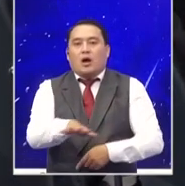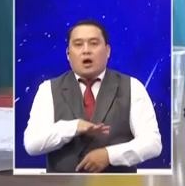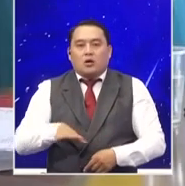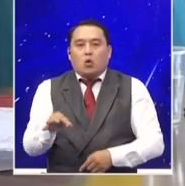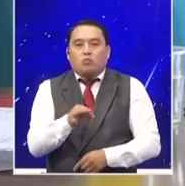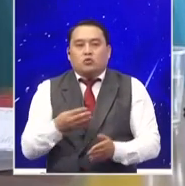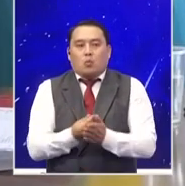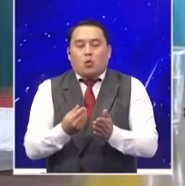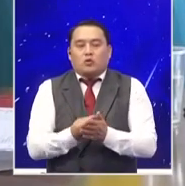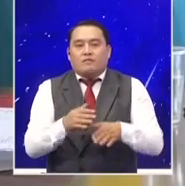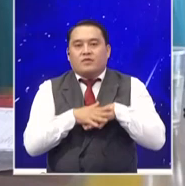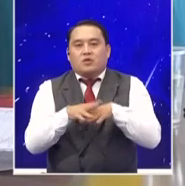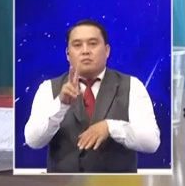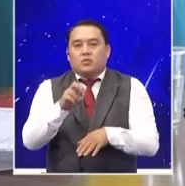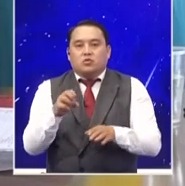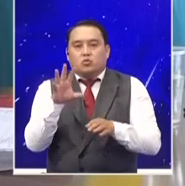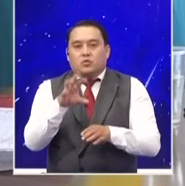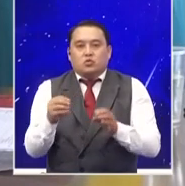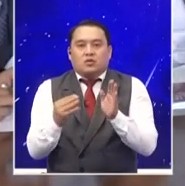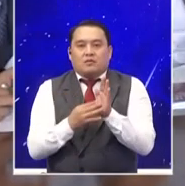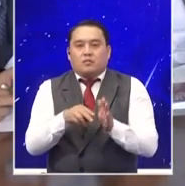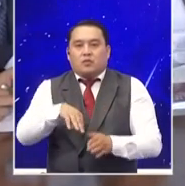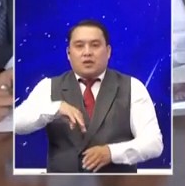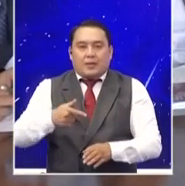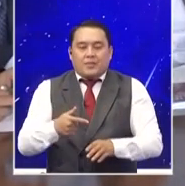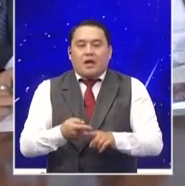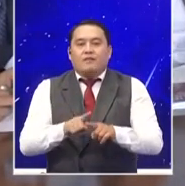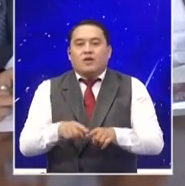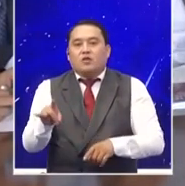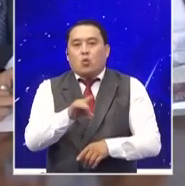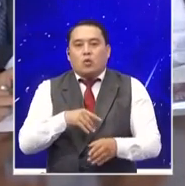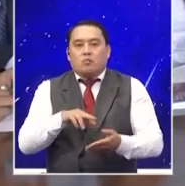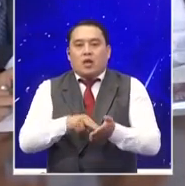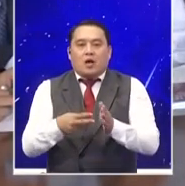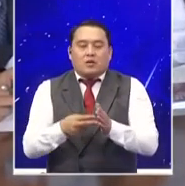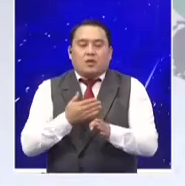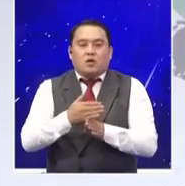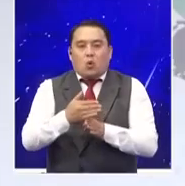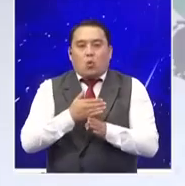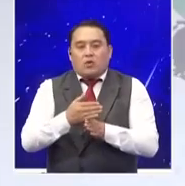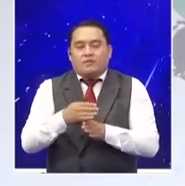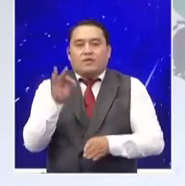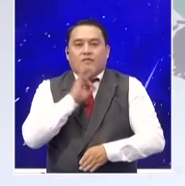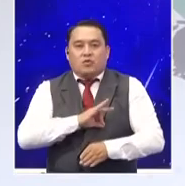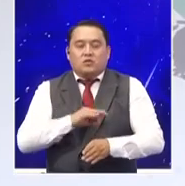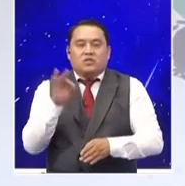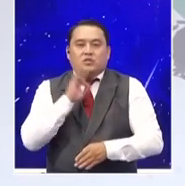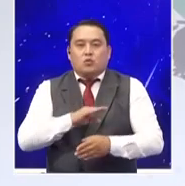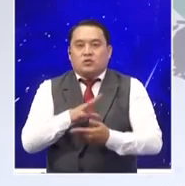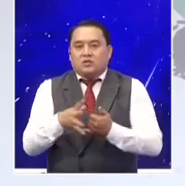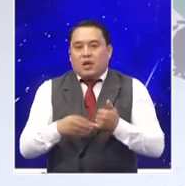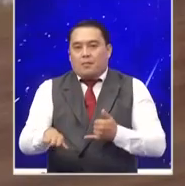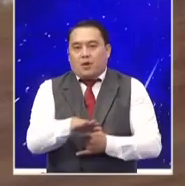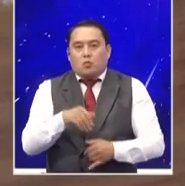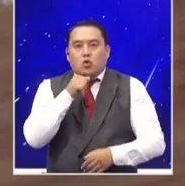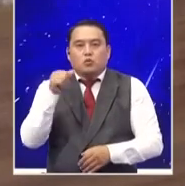из областного бюджета выделено 509 миллионов тенге. Наряду с этим в регионе ведется планомерная работа по выявлению неиспользуемых земель.